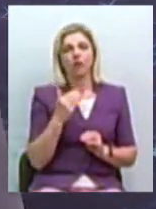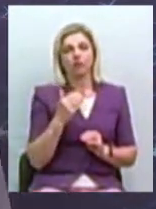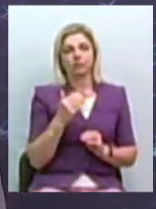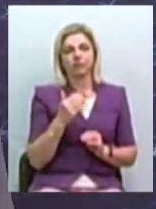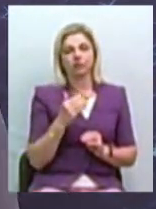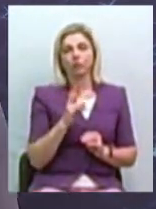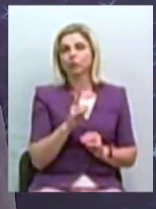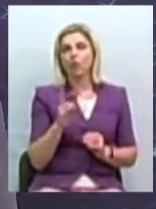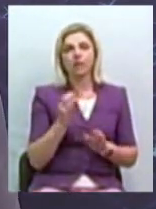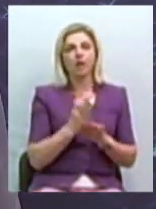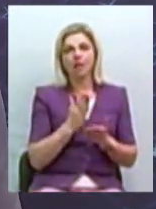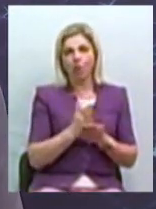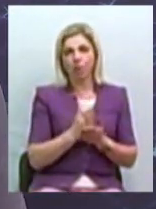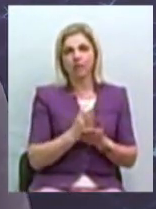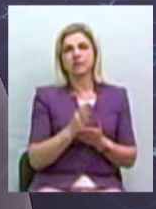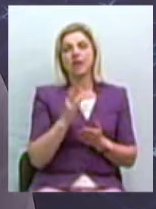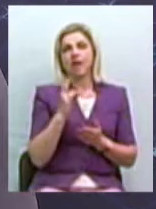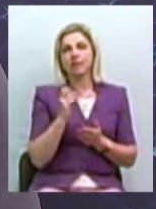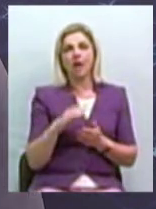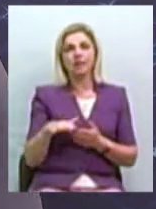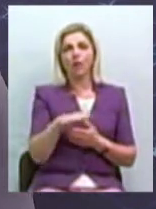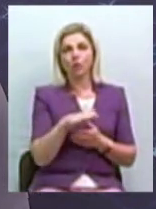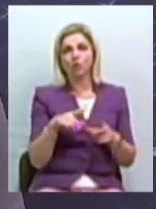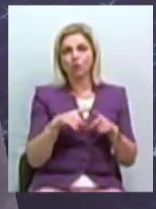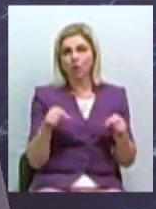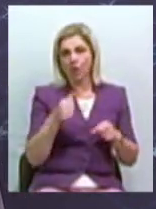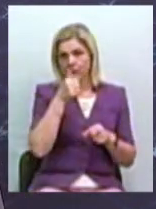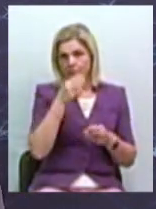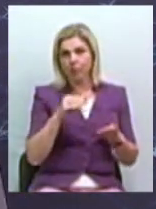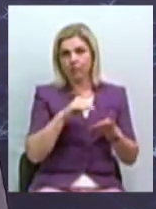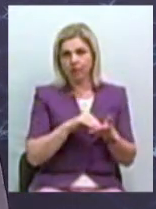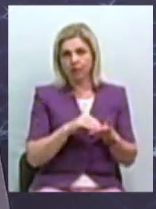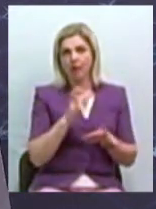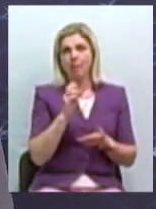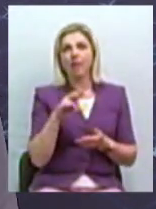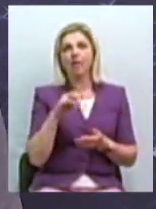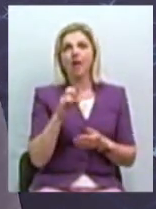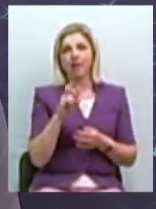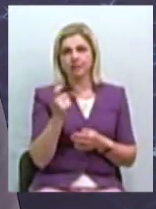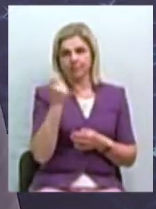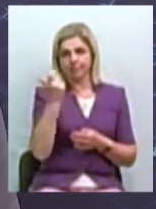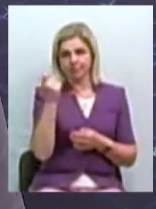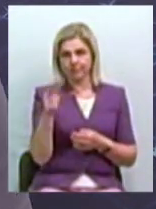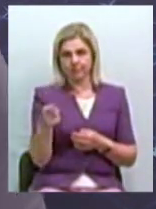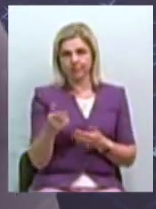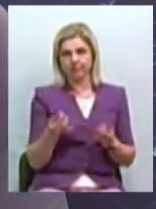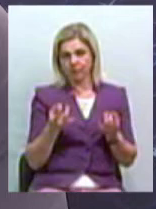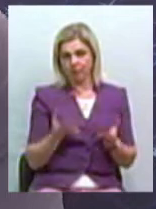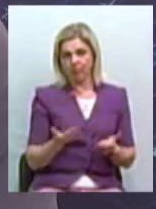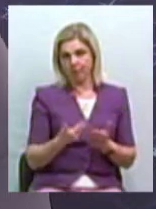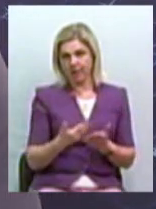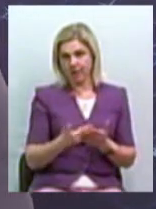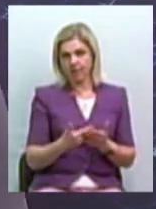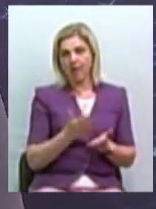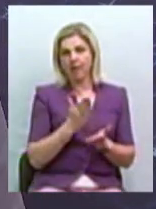знаходяться на території шкіл, не можуть стати на балансоутримувачу. Простий приклад. Є